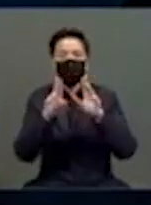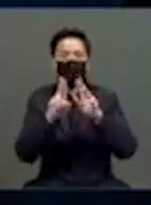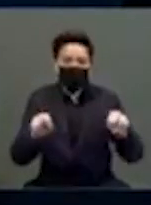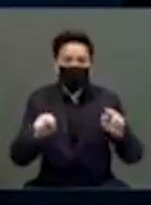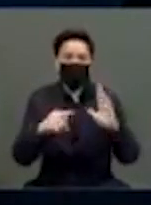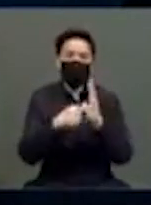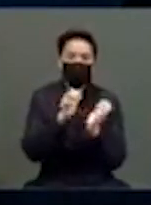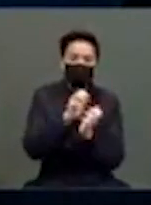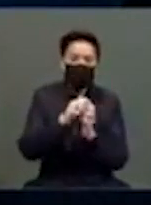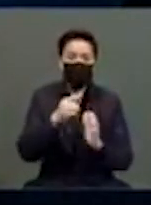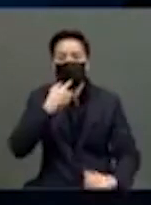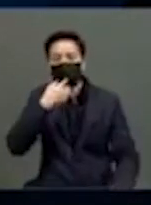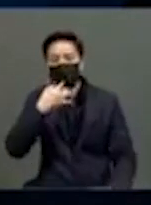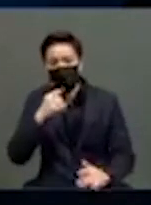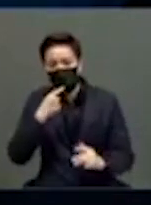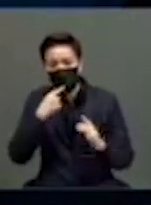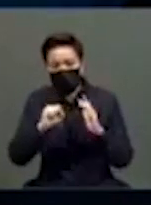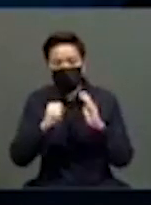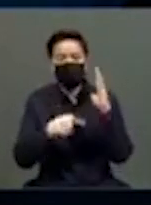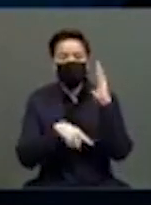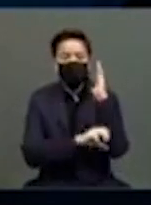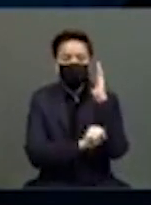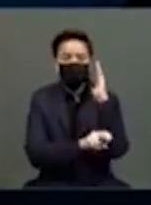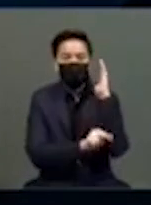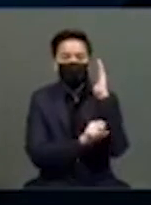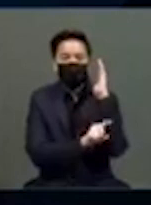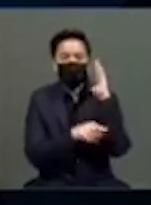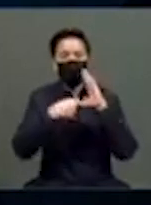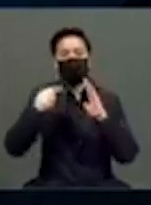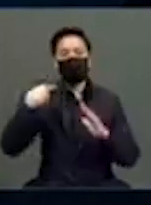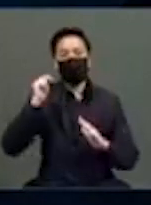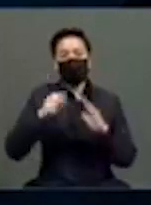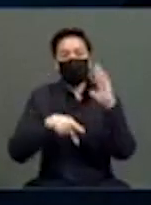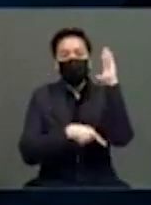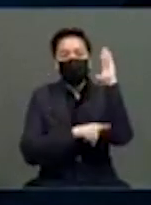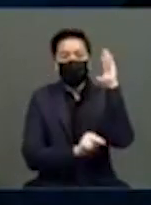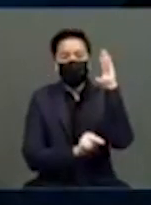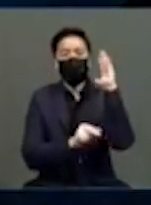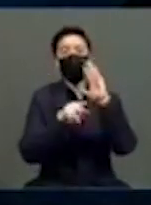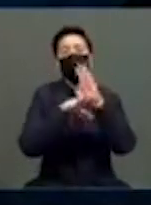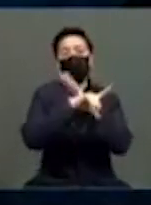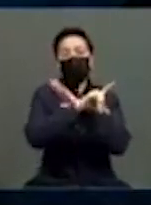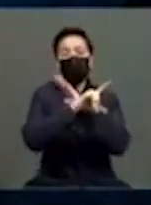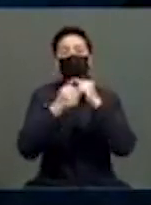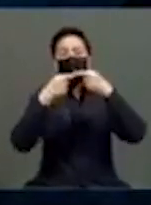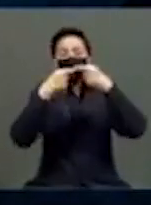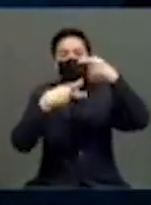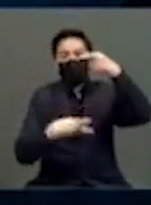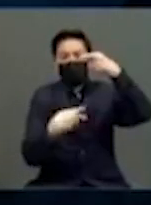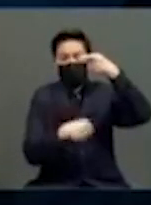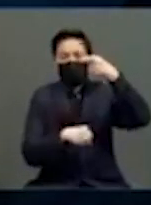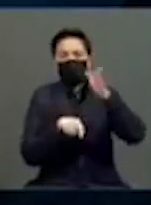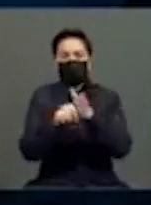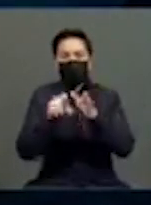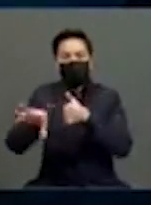สมุทรสาครสงขลานครศรีธรรมราชปทุมธานีปัตตานีและชลบุรีเป็น 10อันดับ